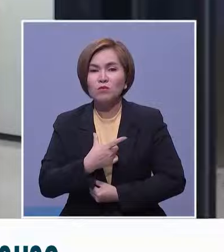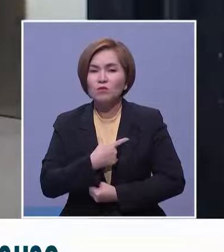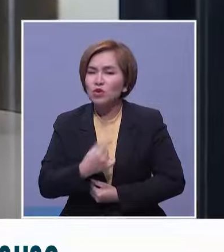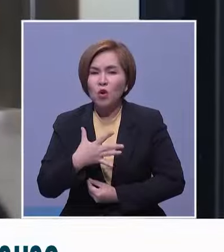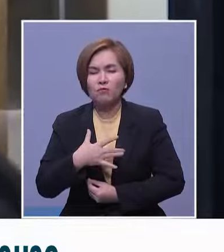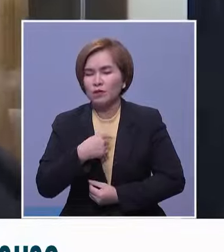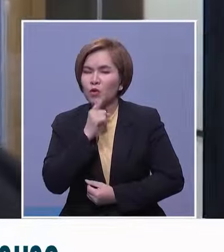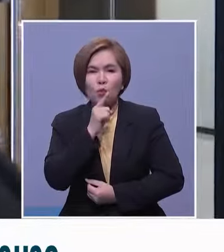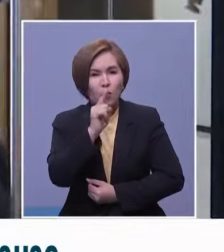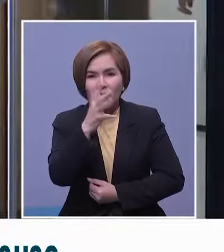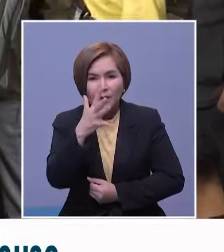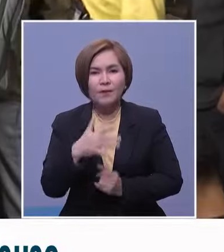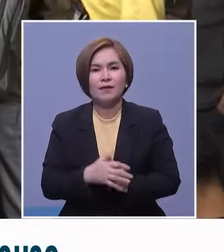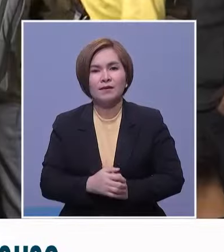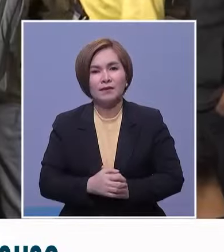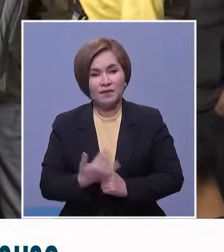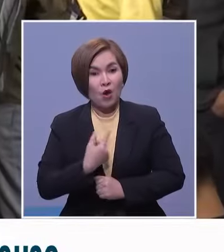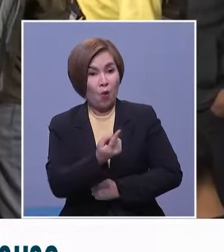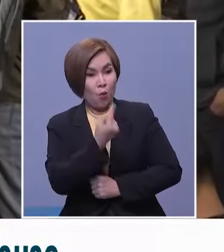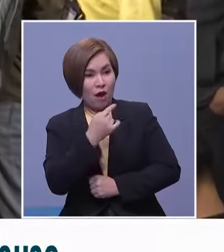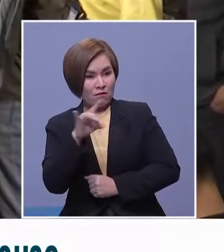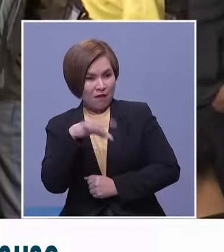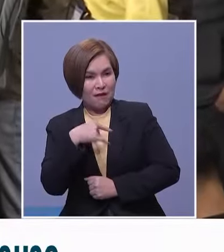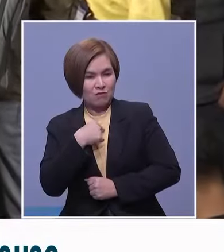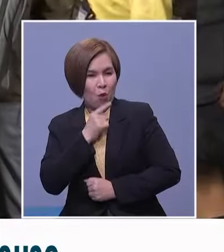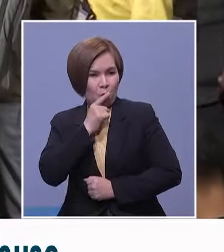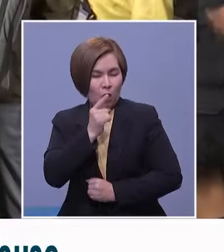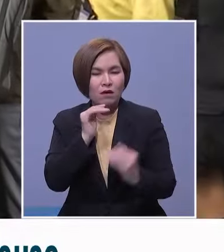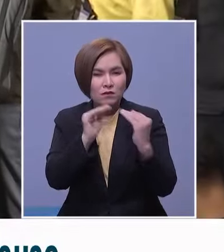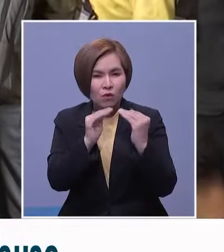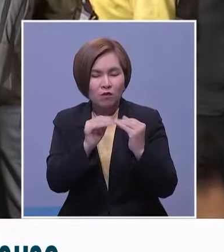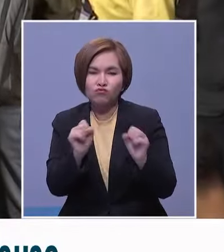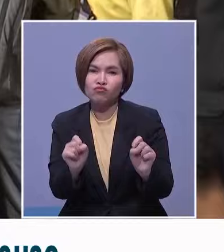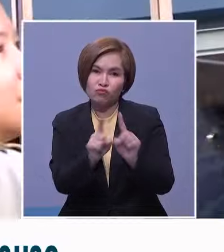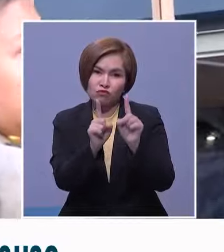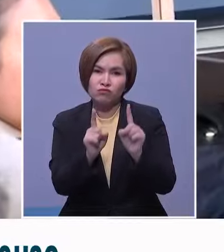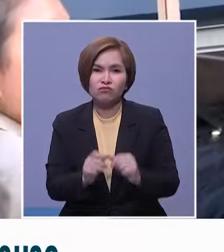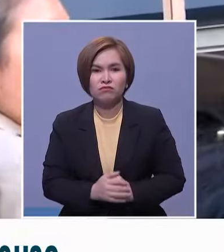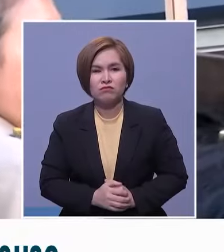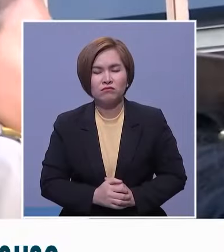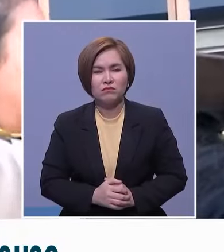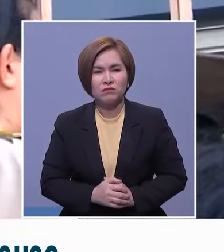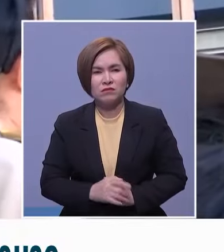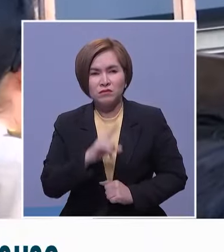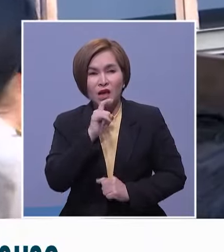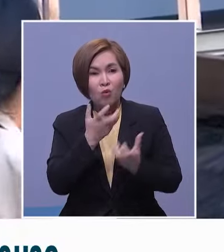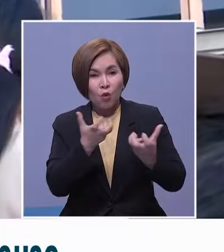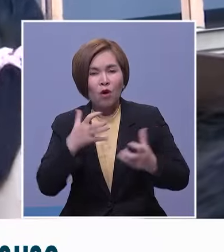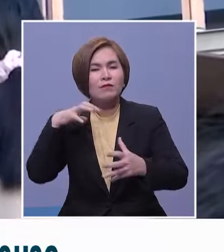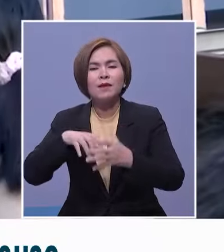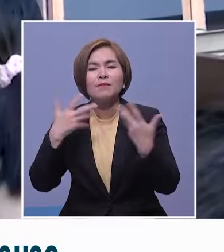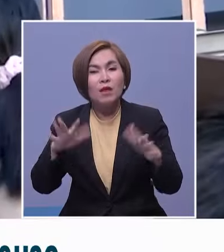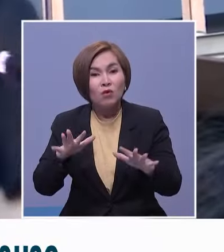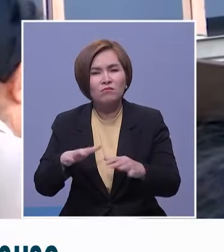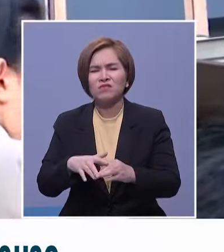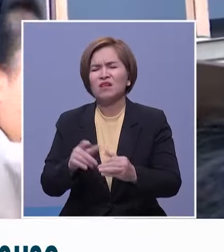เลยแต่เมื่อคุณตำหนิเราตรงๆผมก็ตำหนิคุณตรงๆบ้างเช่นเดียวกันครับ เก็บของหรือยังคะ โอ้ยเก็บเป็นเดือน